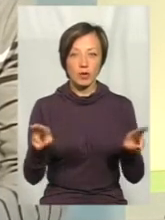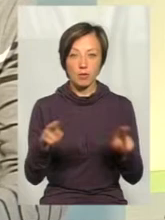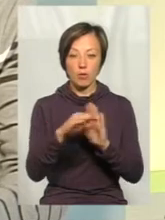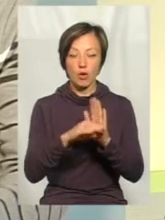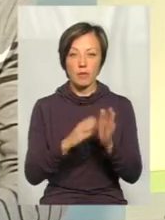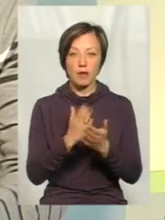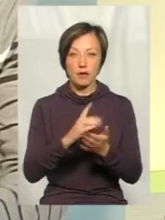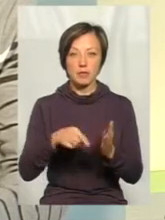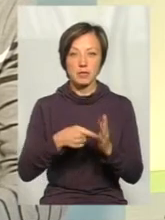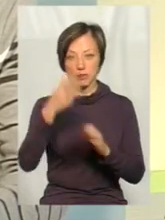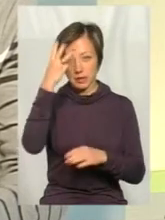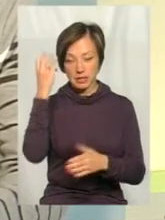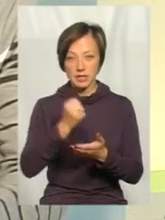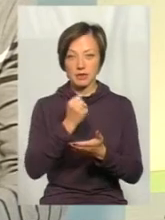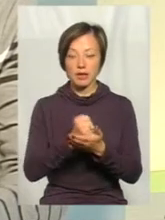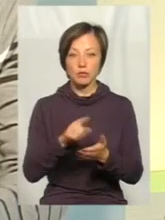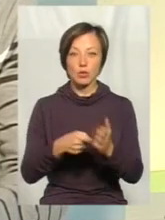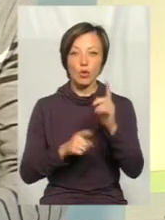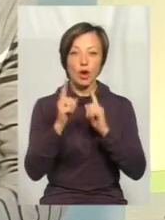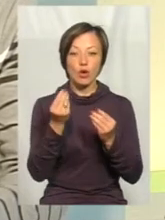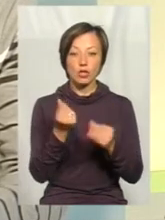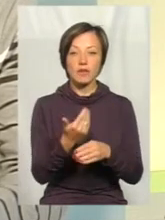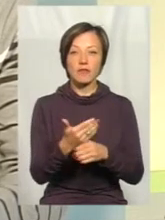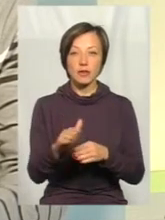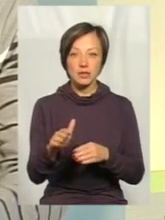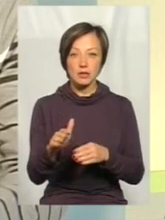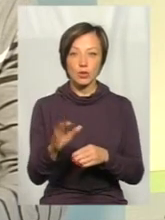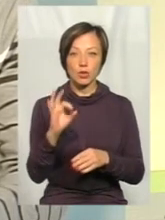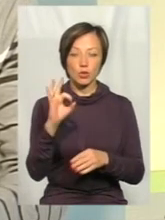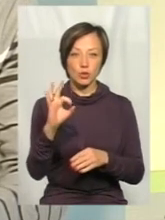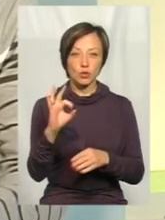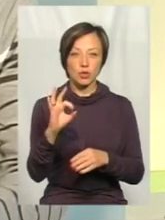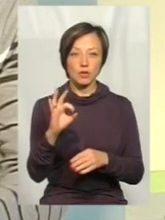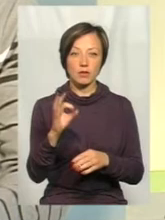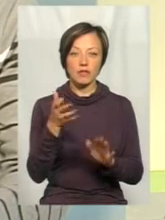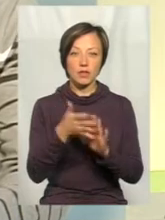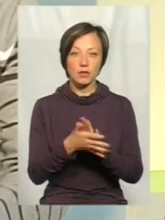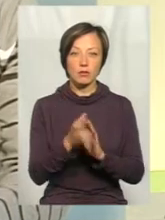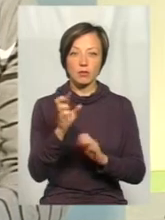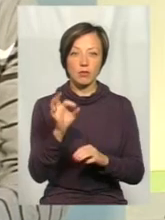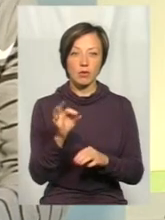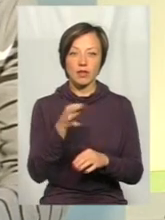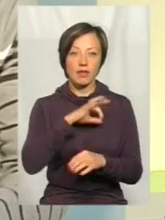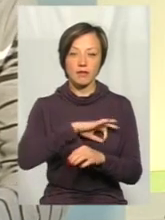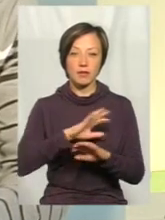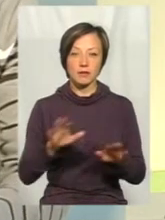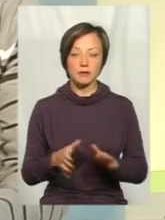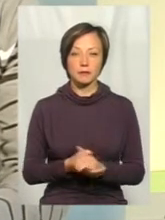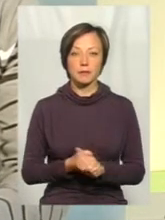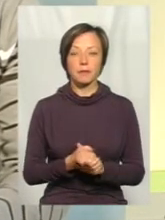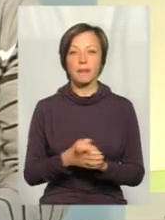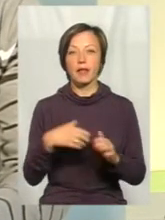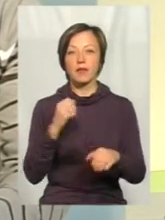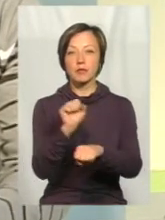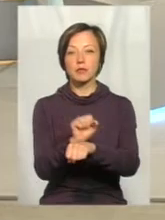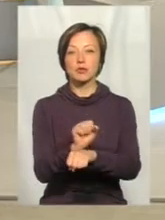Хмельницькому, затверджена міською радою, але із тих грошей, які виділили, ну, нуль витрачено, тому що вона не є ефективною. Так, як дозвольте, я вас